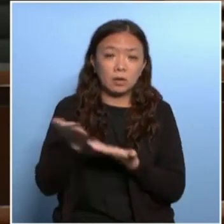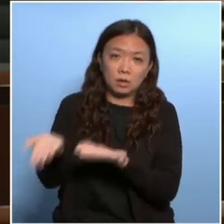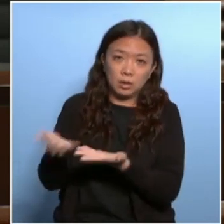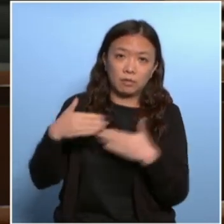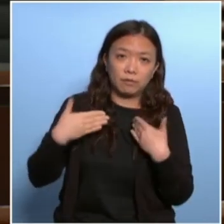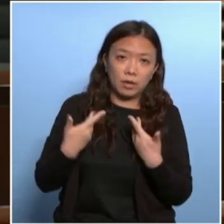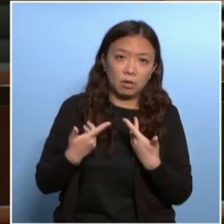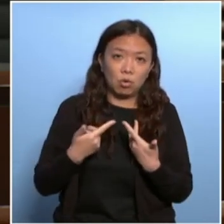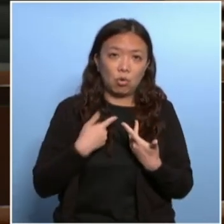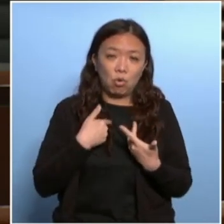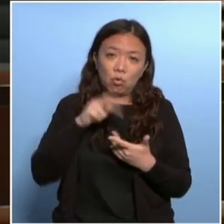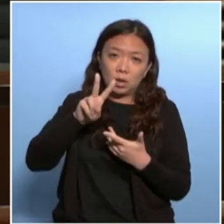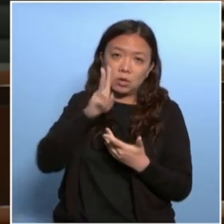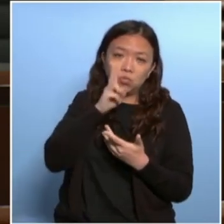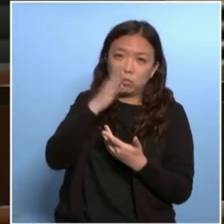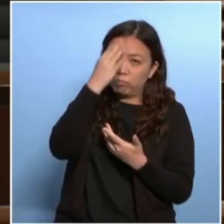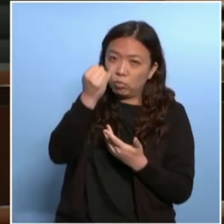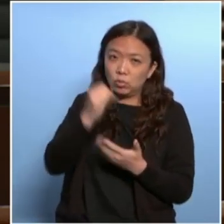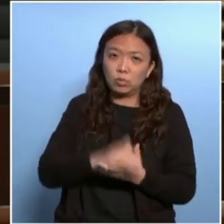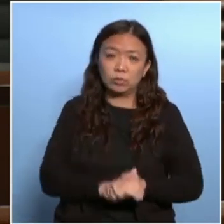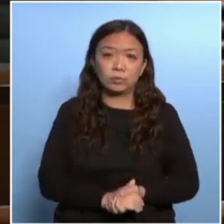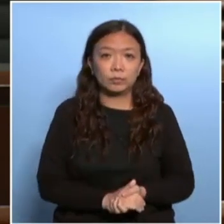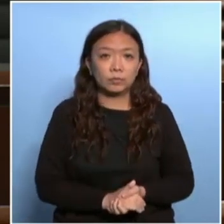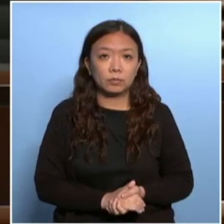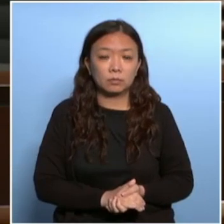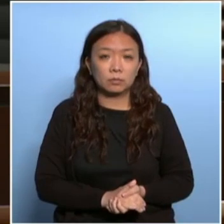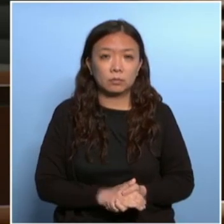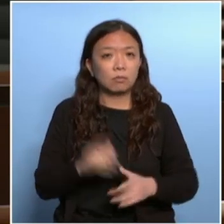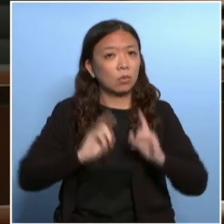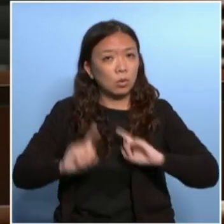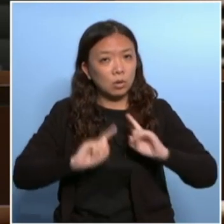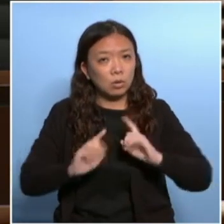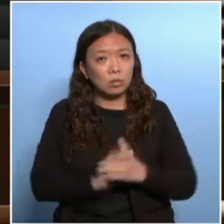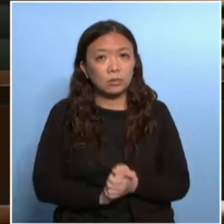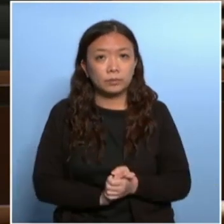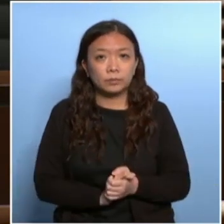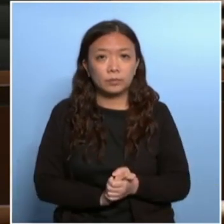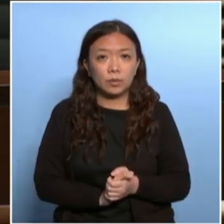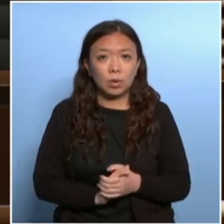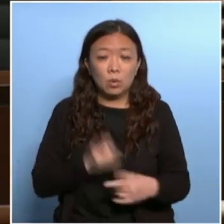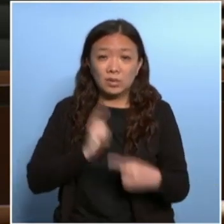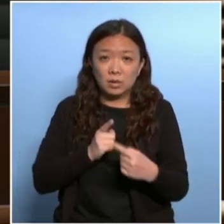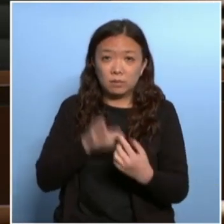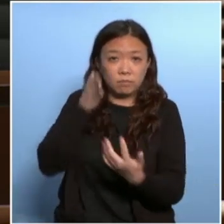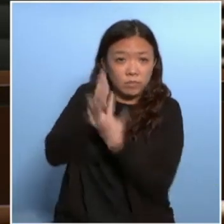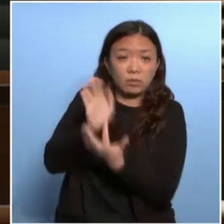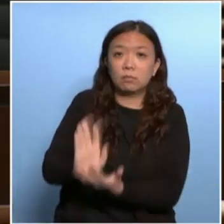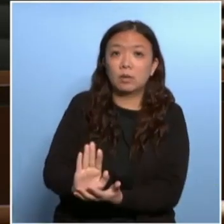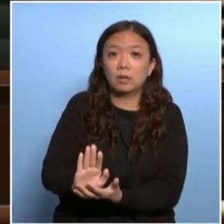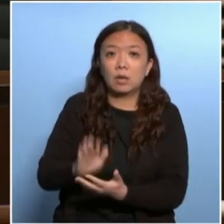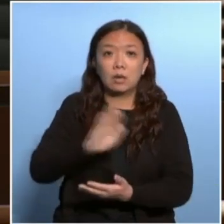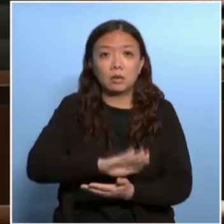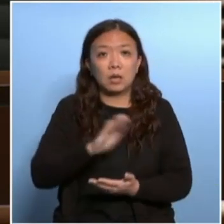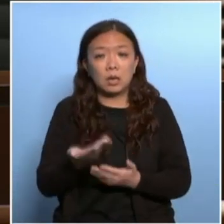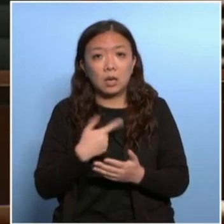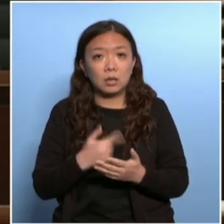嘅遭遇，我就睇嚟係一個不幸嘅遭遇。咁點都好，我無意係冒犯你。不過我是不能夠